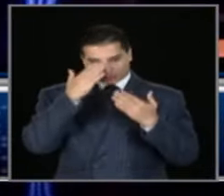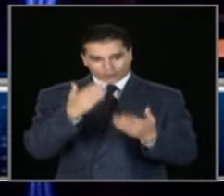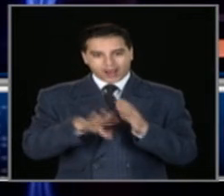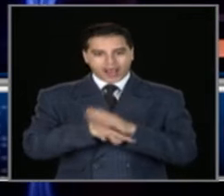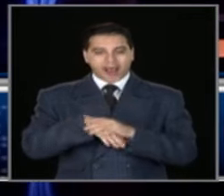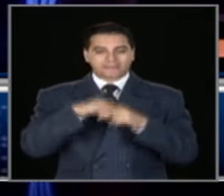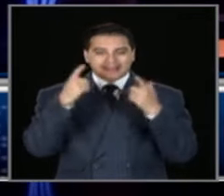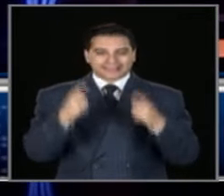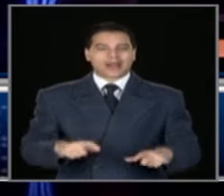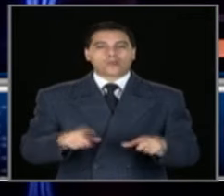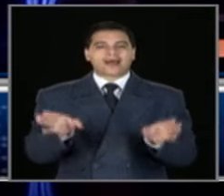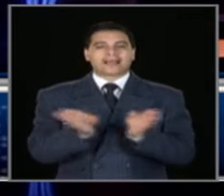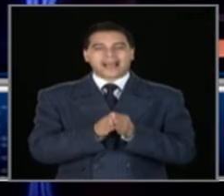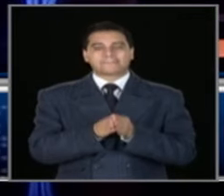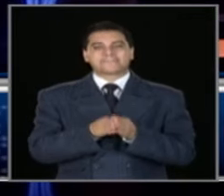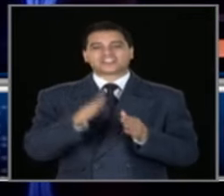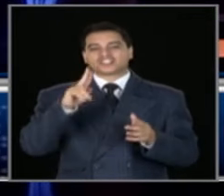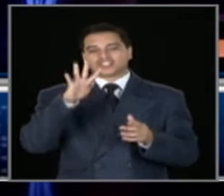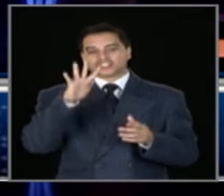دولة جنب تشيك.